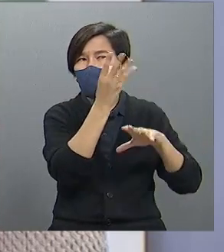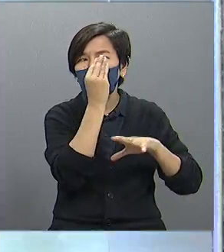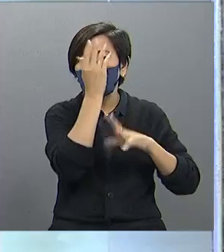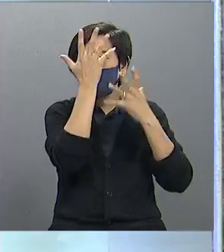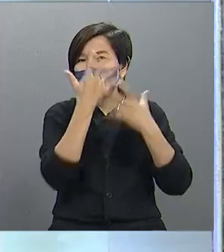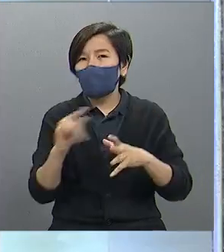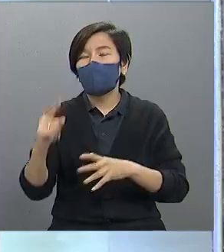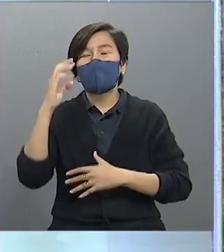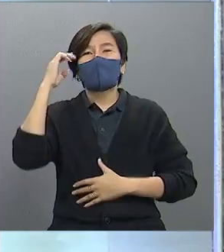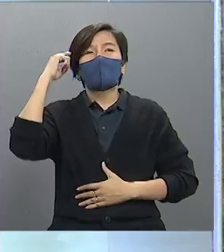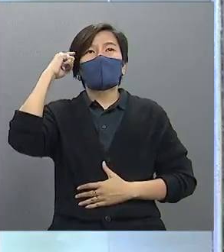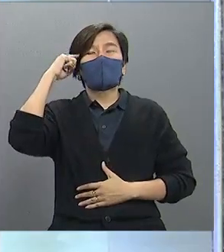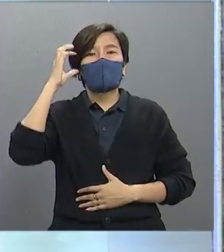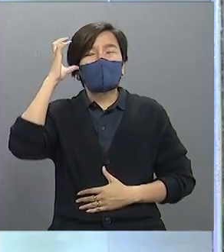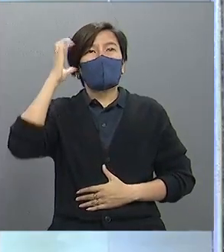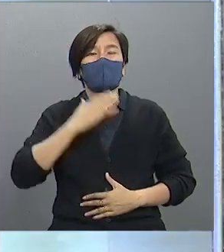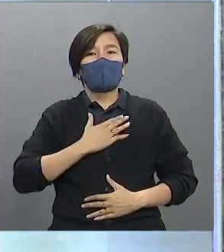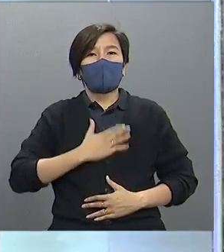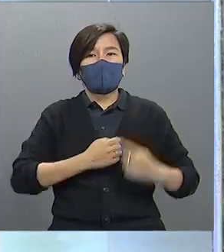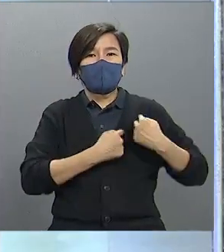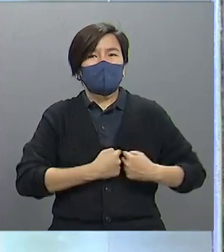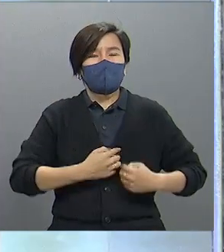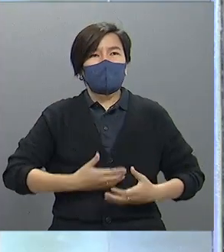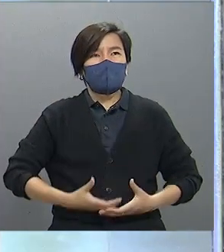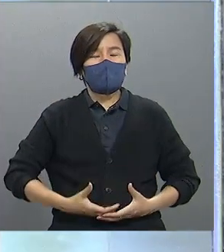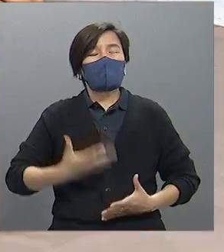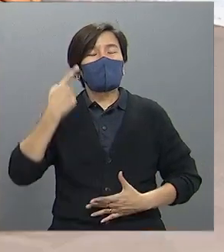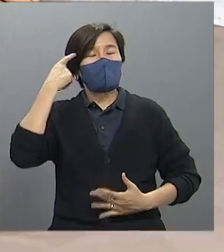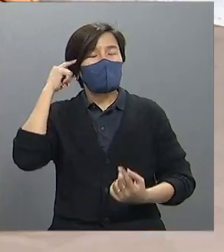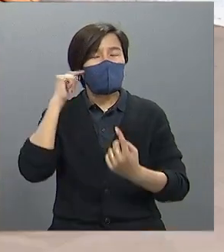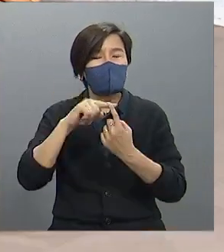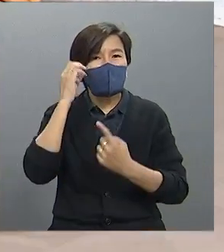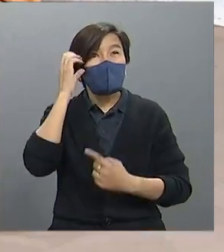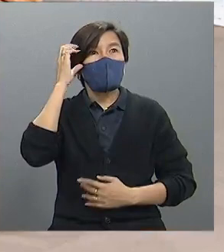สเวกชัยตั้งอร่ามวงภาณะวสว่ากรรมศาจรราลงกรมหาวิทยาลัขบพคณ